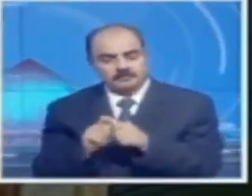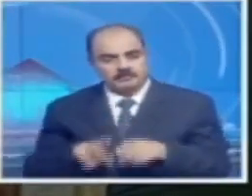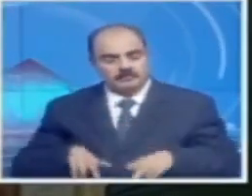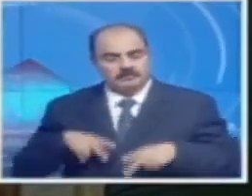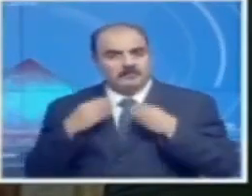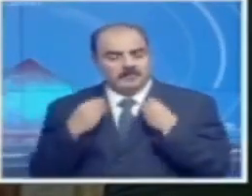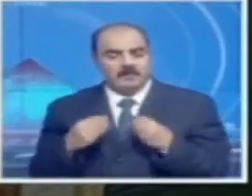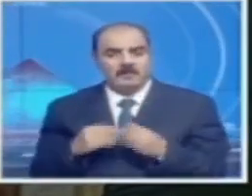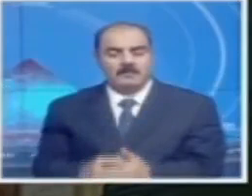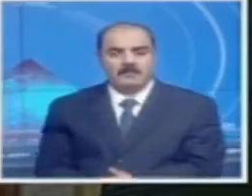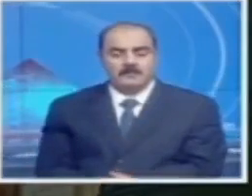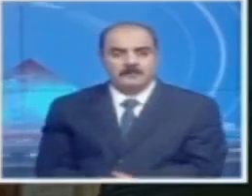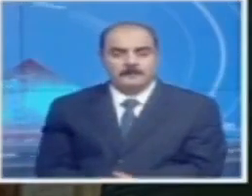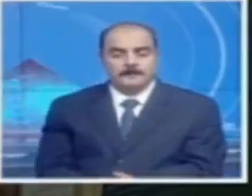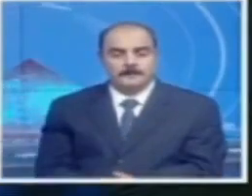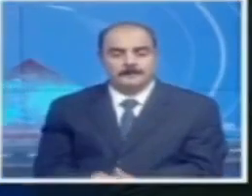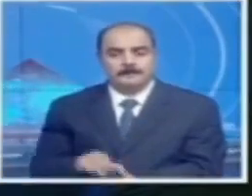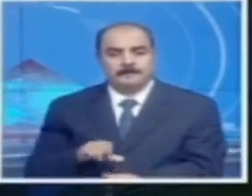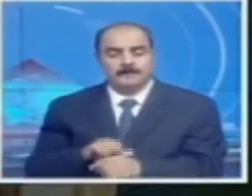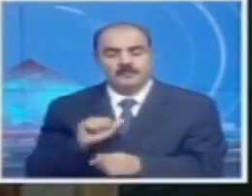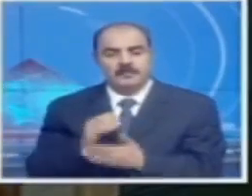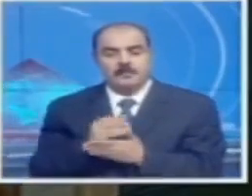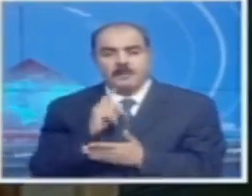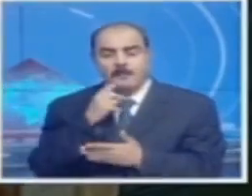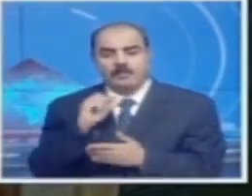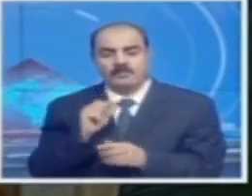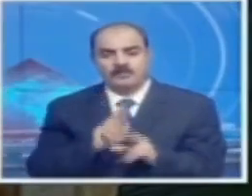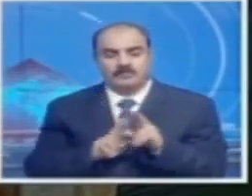مستوى معيشة المواطن المصري. من مجلس النواب، محمود إسماعيل، التلفزيون المصري.